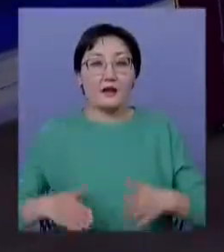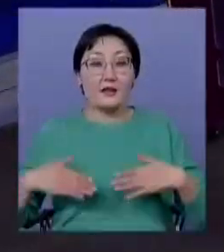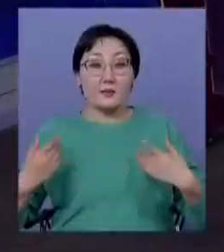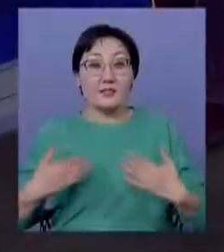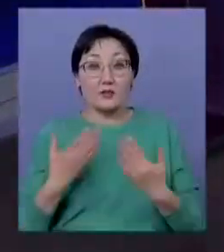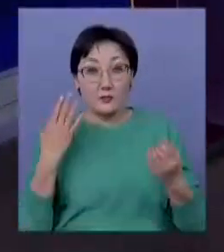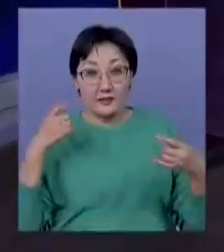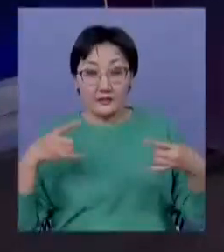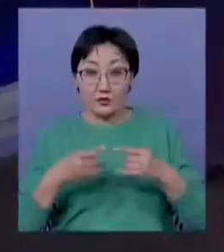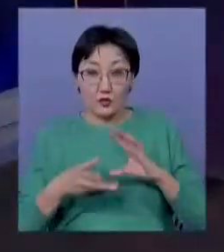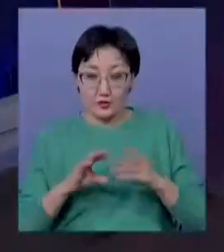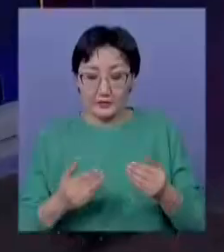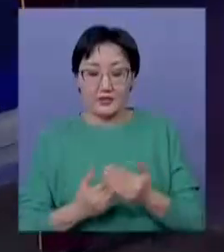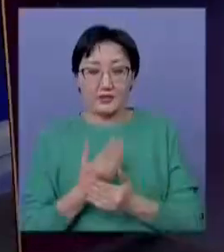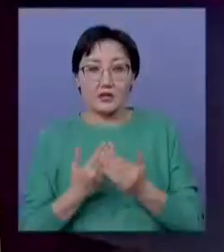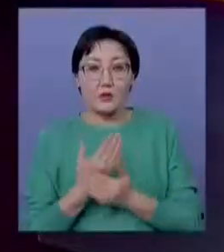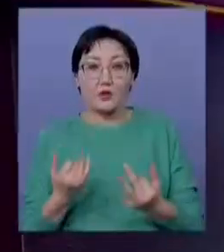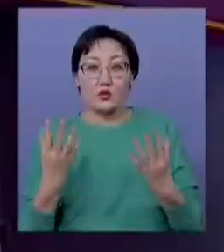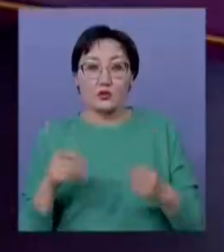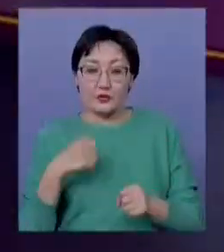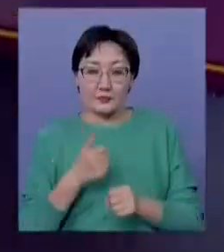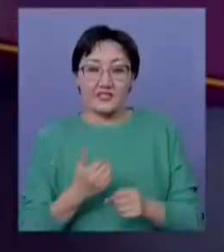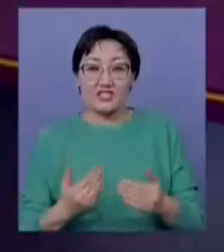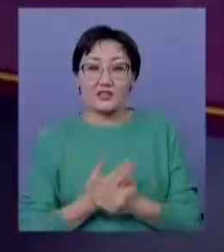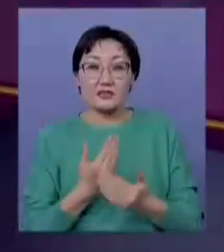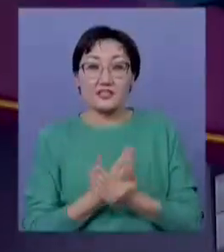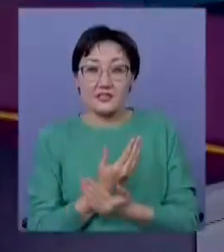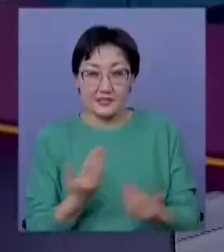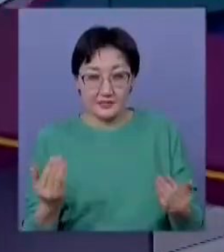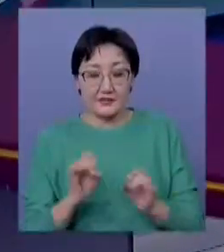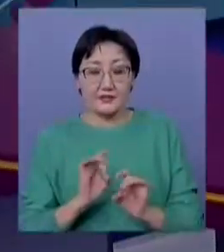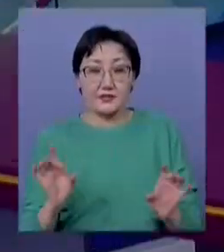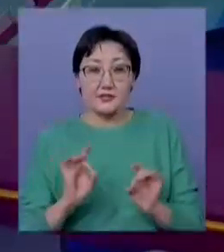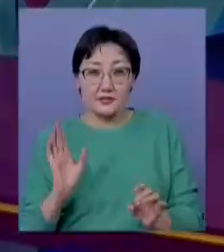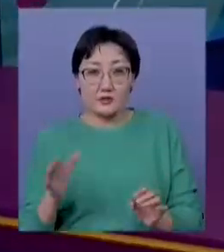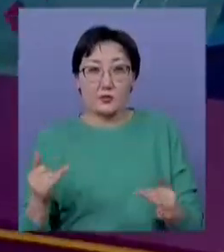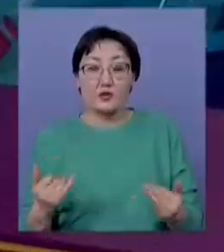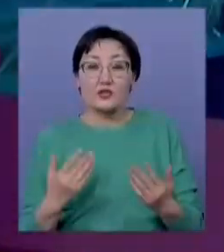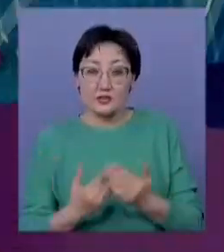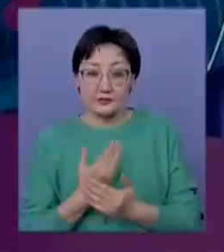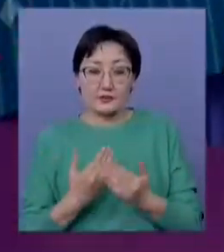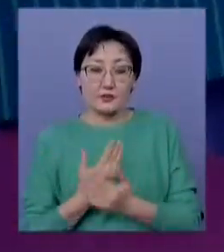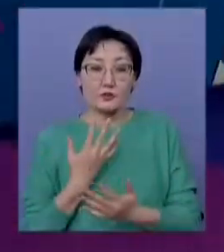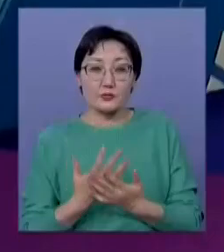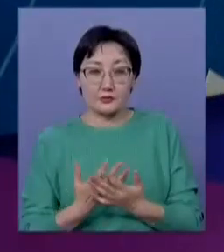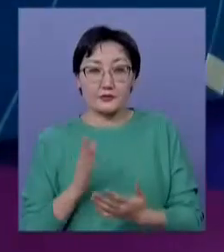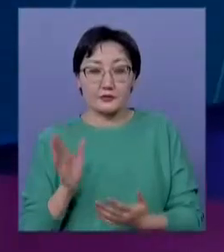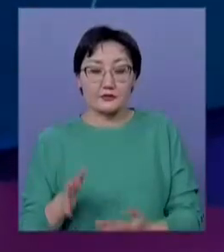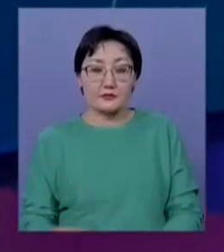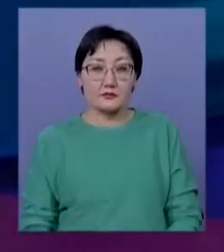Армысыздар, Алматы арнасының эфирінде кешкі жаңалықтар. Студияда Сая Меңдеке және әріптесім Бұлбұл Қалнұрғызы. Бүгін жаңалықтардан